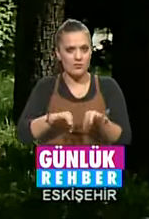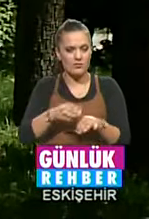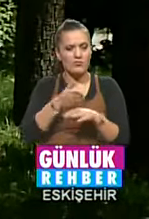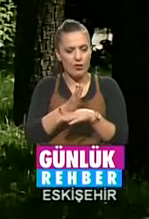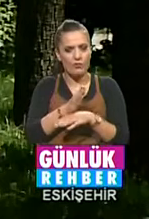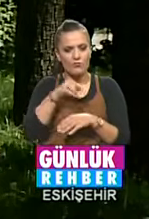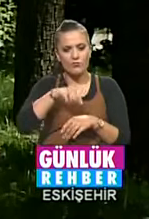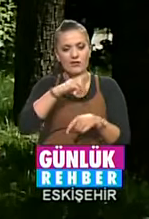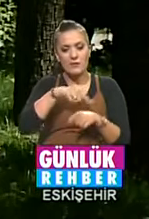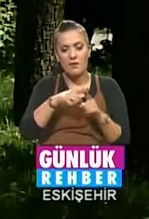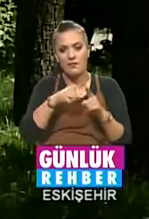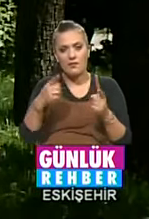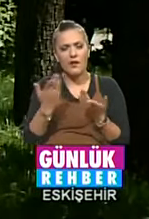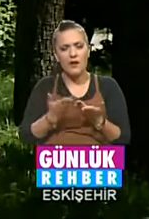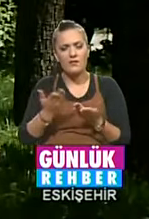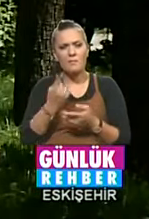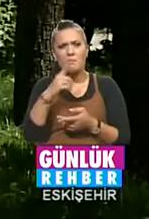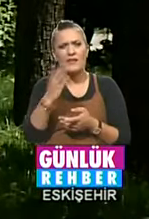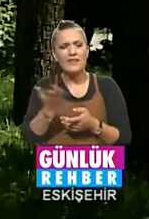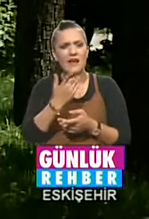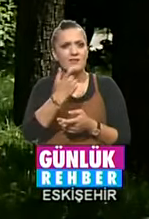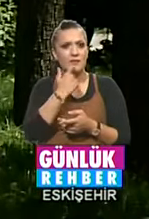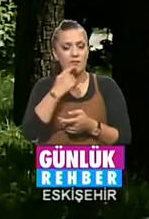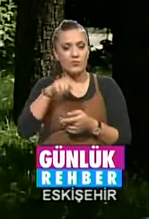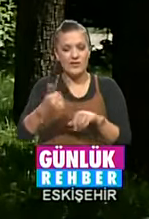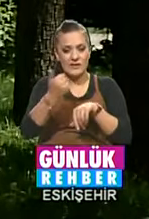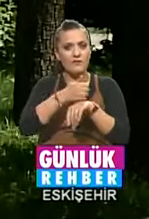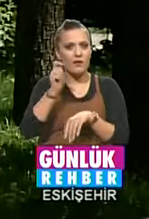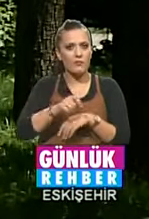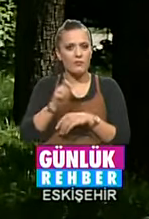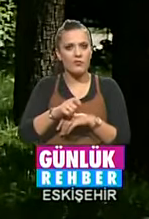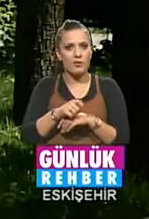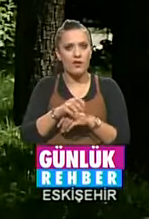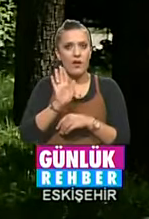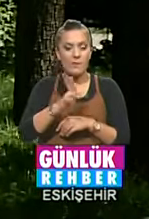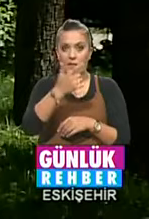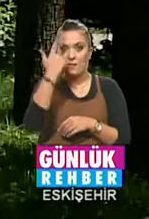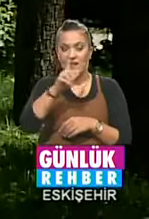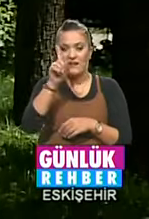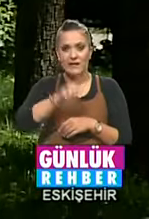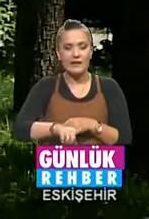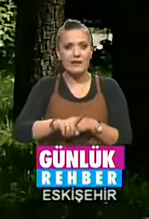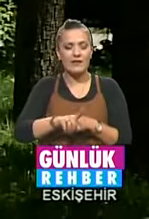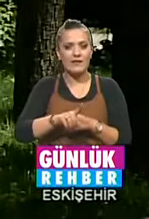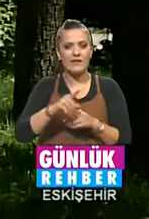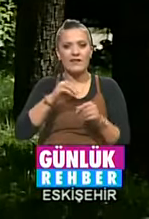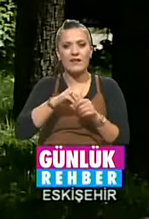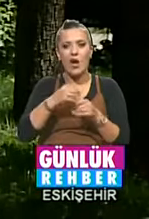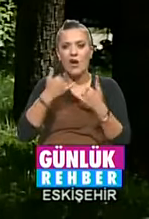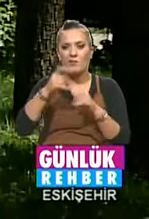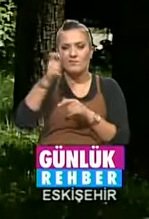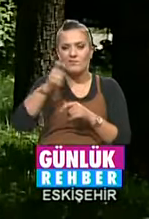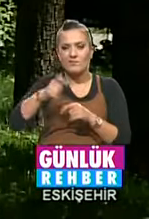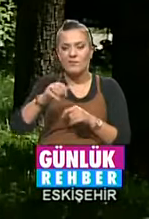Doğru. Bu zamana kadar aslında binlerce yıldır bu zirve yapılıyor. Ama belki ilk defa aktörleri bir araya